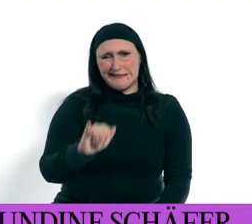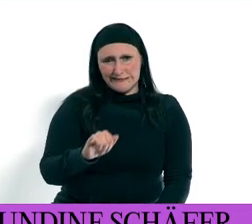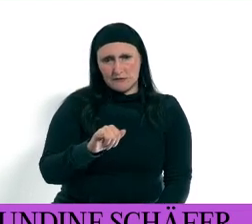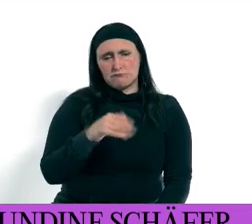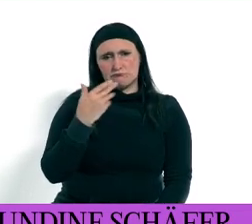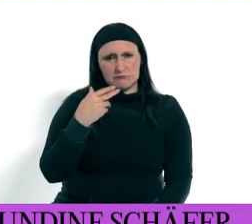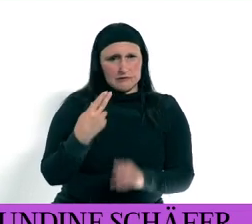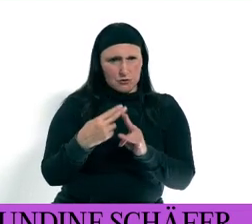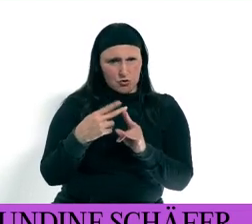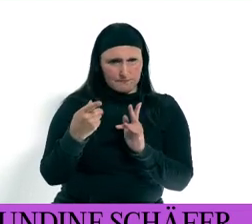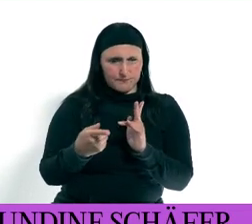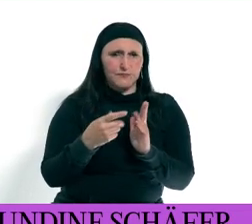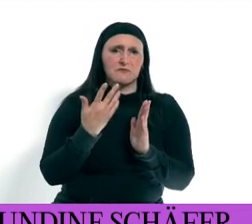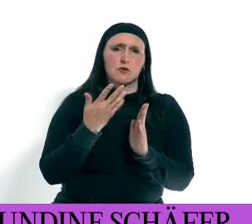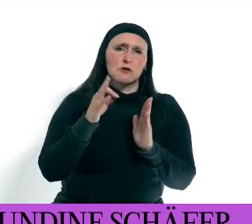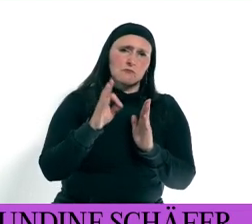Bord.